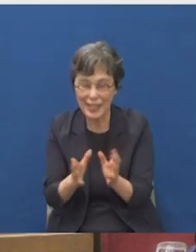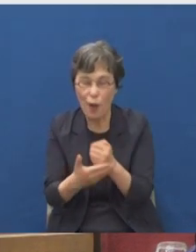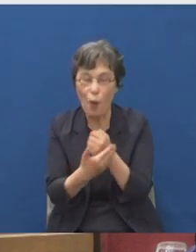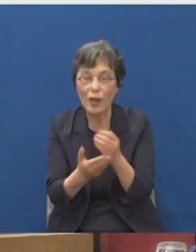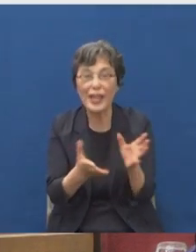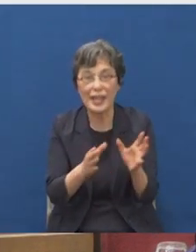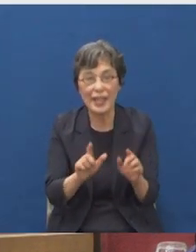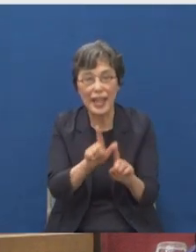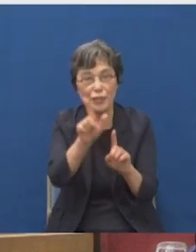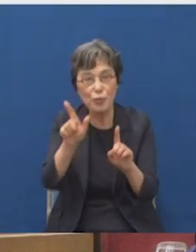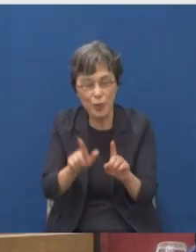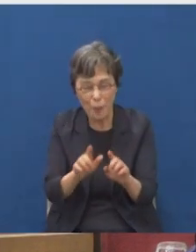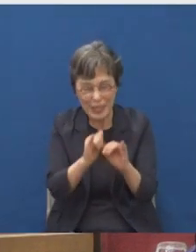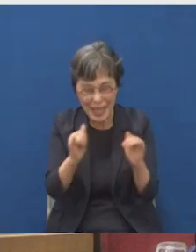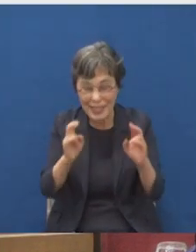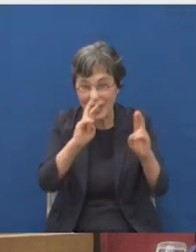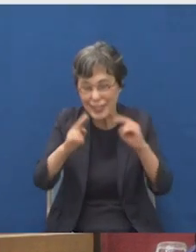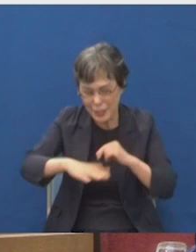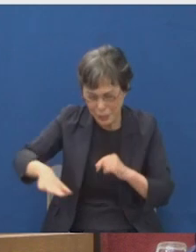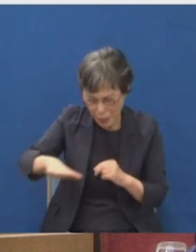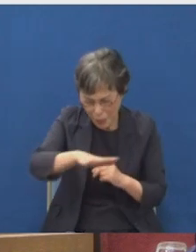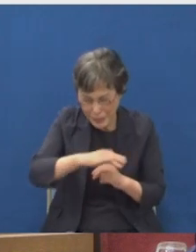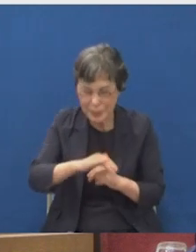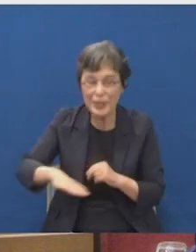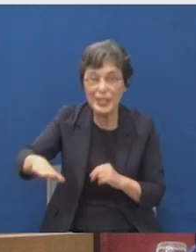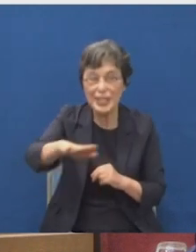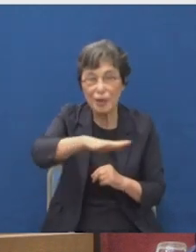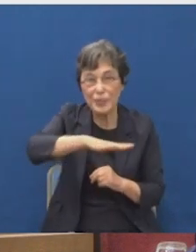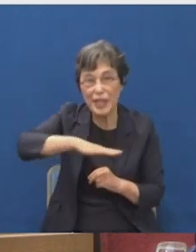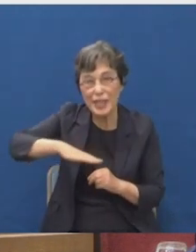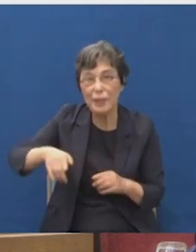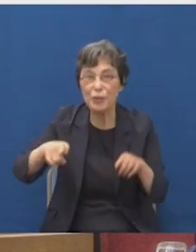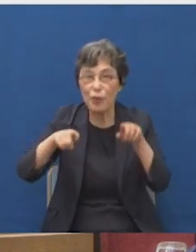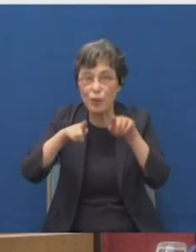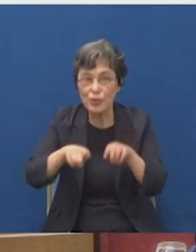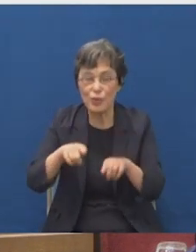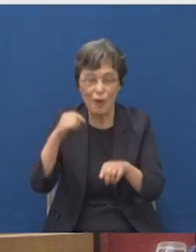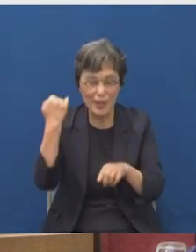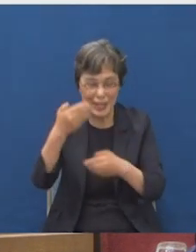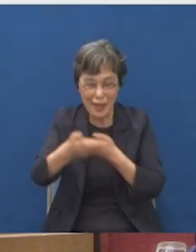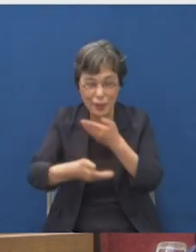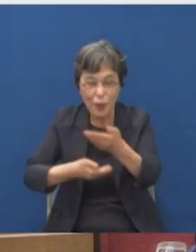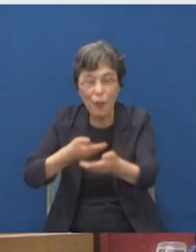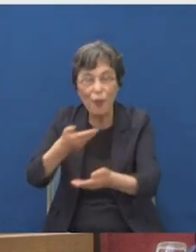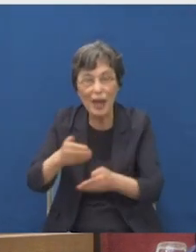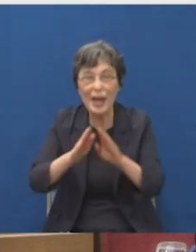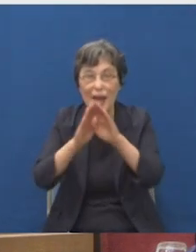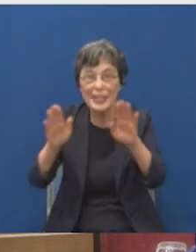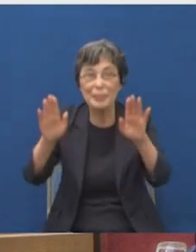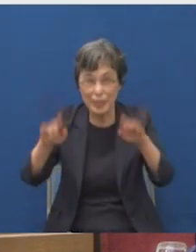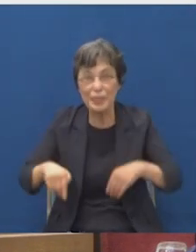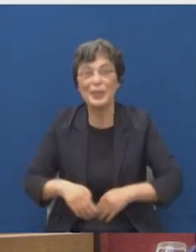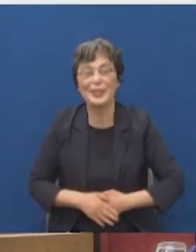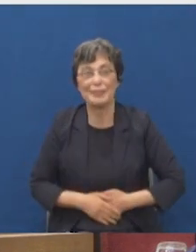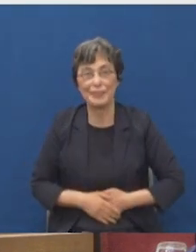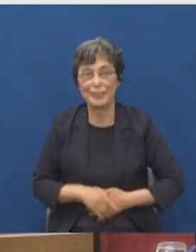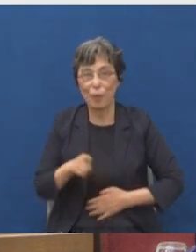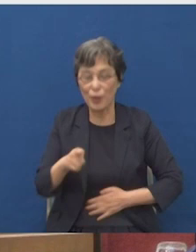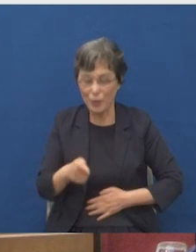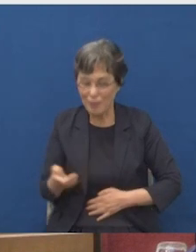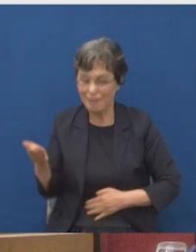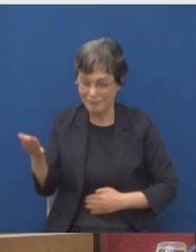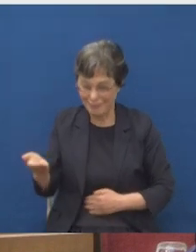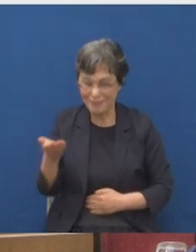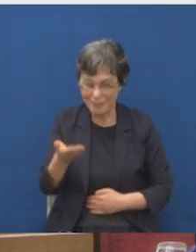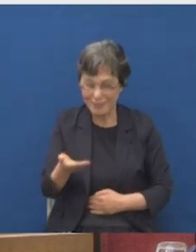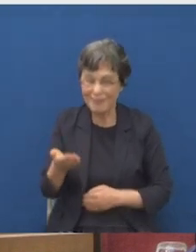体、NPO、民間企業等、市民、区民の皆様との意見交換、開始しておりまして、これを順次、